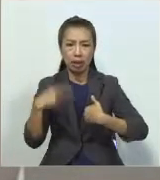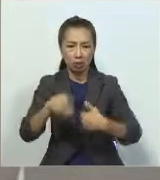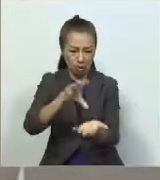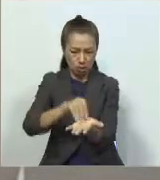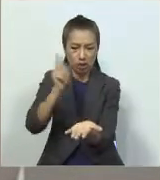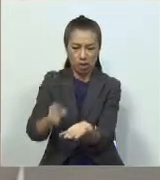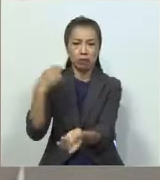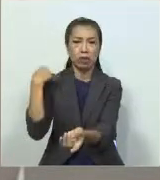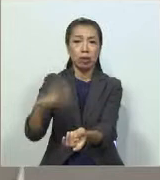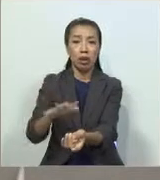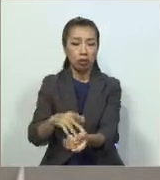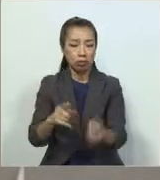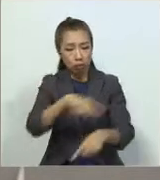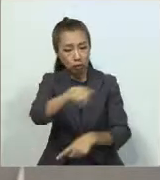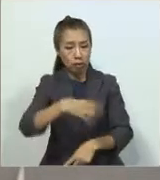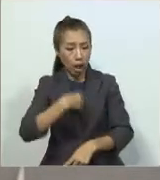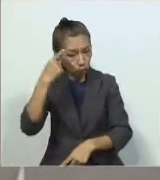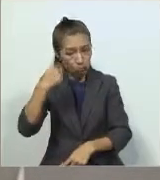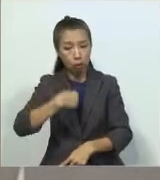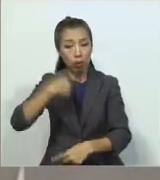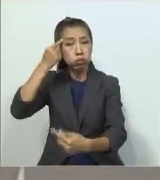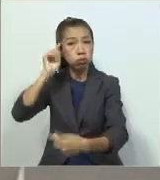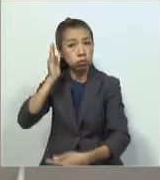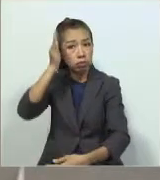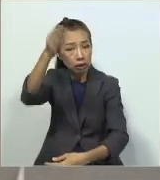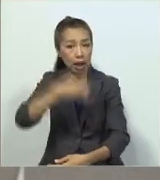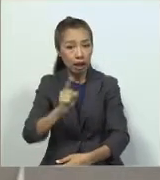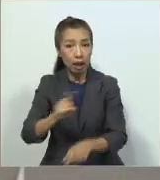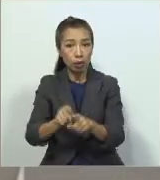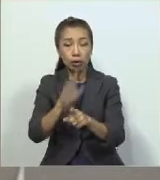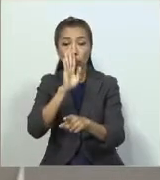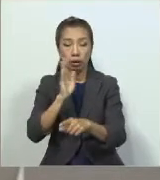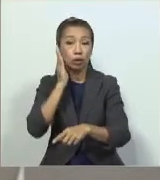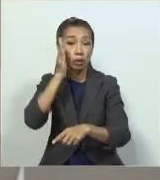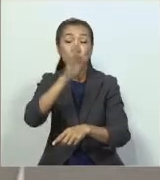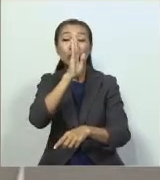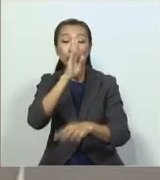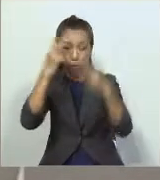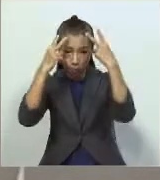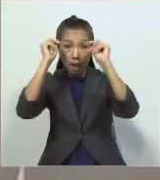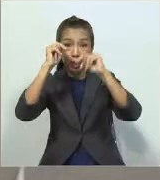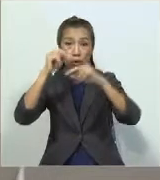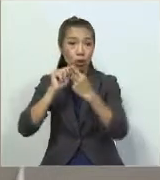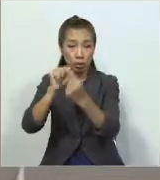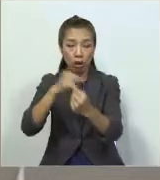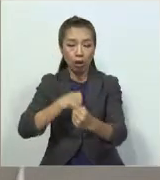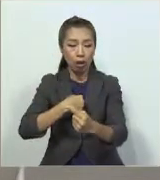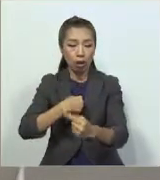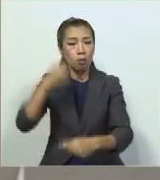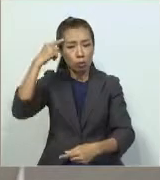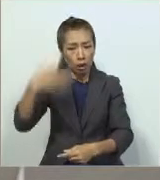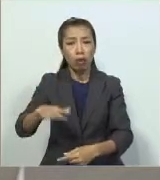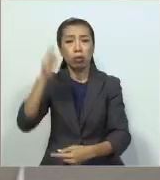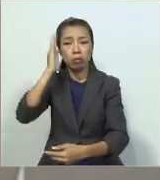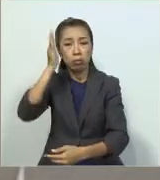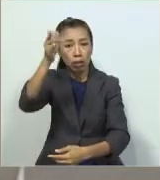วเพราะว่าถ้าอยากทราบวิสัยทัศน์ของผมอะในฐานะที่ผมจะเป็นนายกต่อไปอะถ้าสมมติได้เป็นนะผมก็วิสัยทัศน์ของผมมีอยู่แล้วไงวิสัยทัศน์